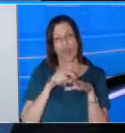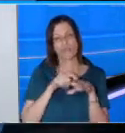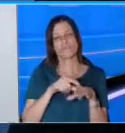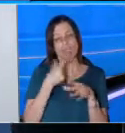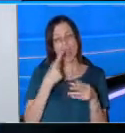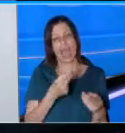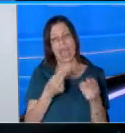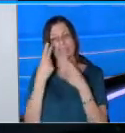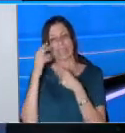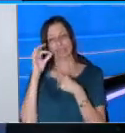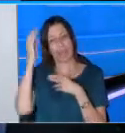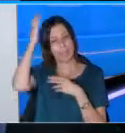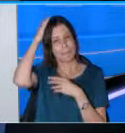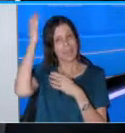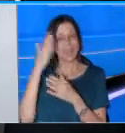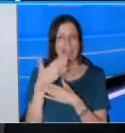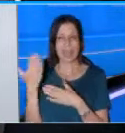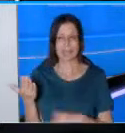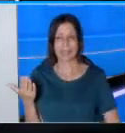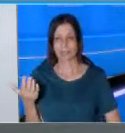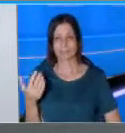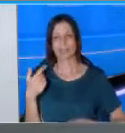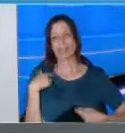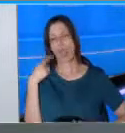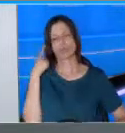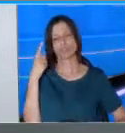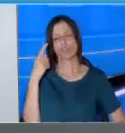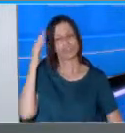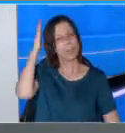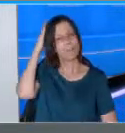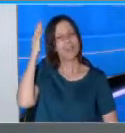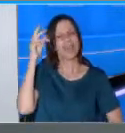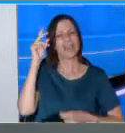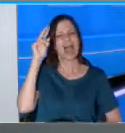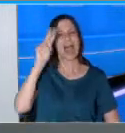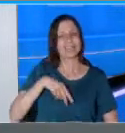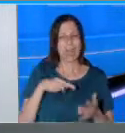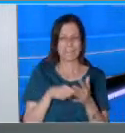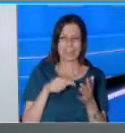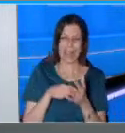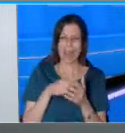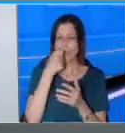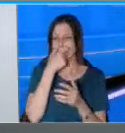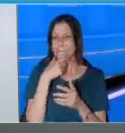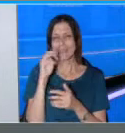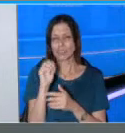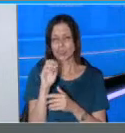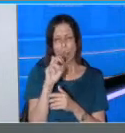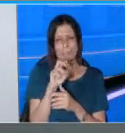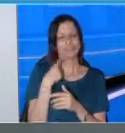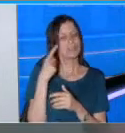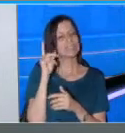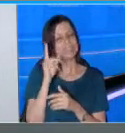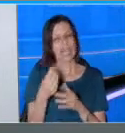בנט לימין? תראה, אני לא חושבת שבנט חזר לימין בגלל מנסור עבאס. אני חושבת שהייתה